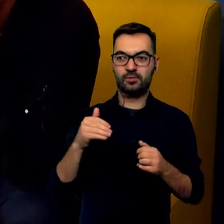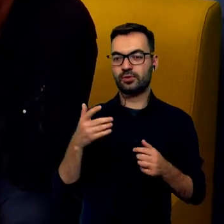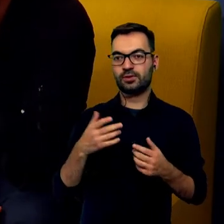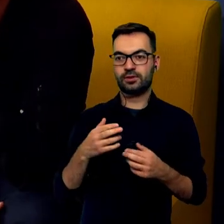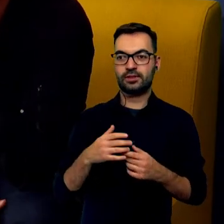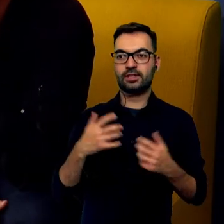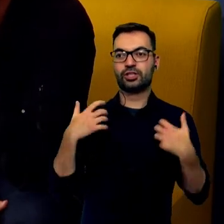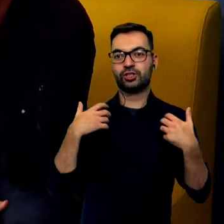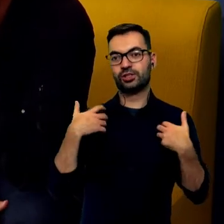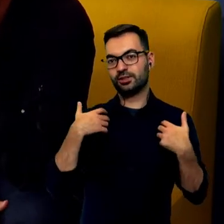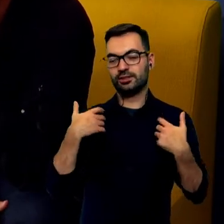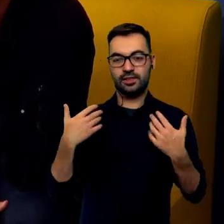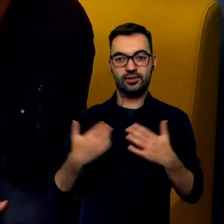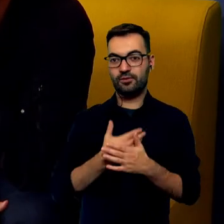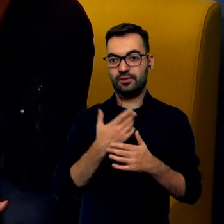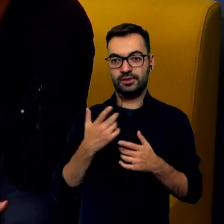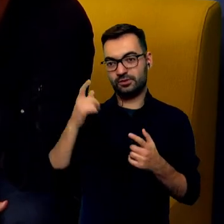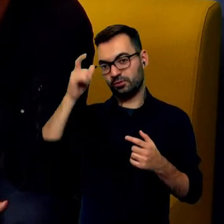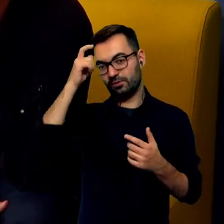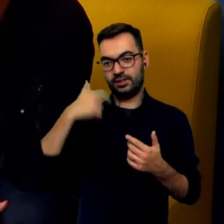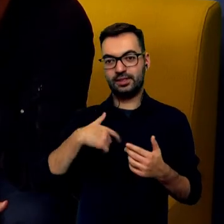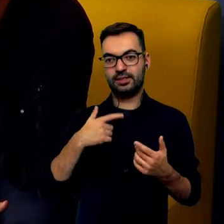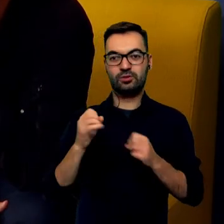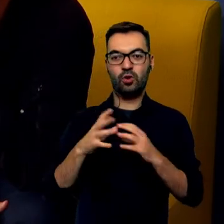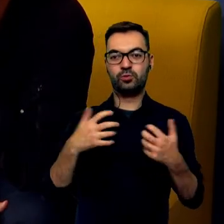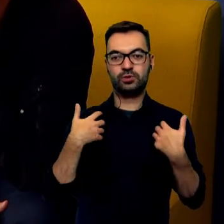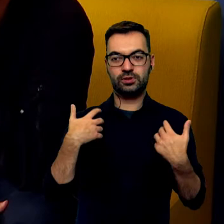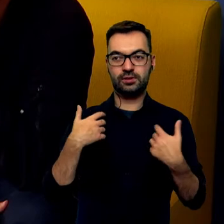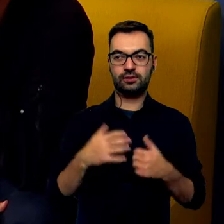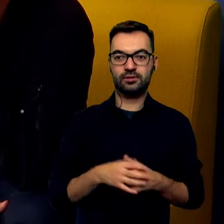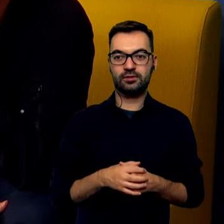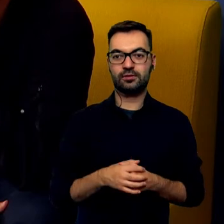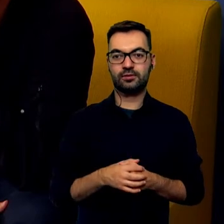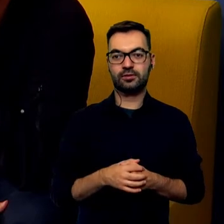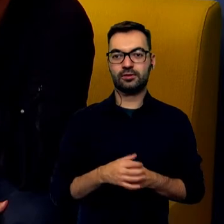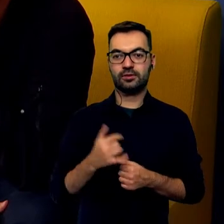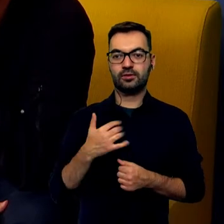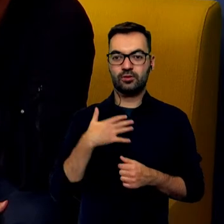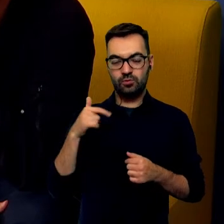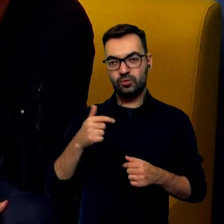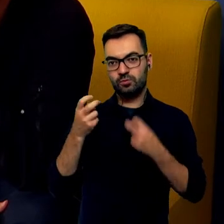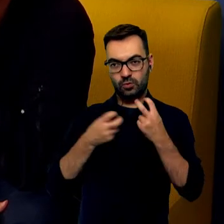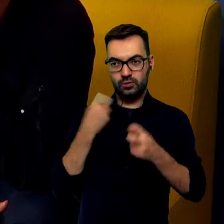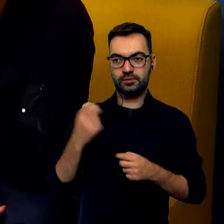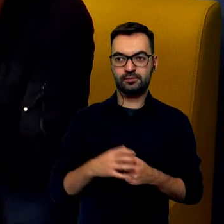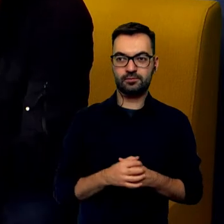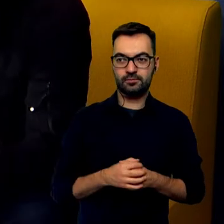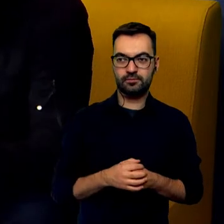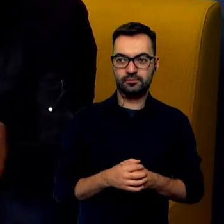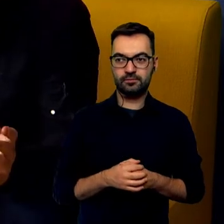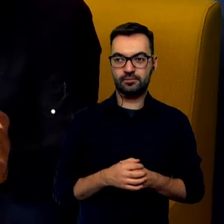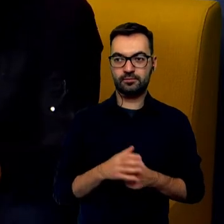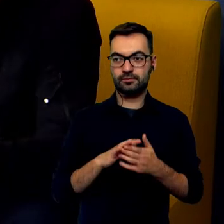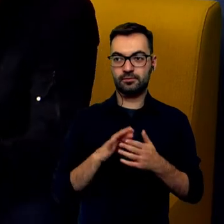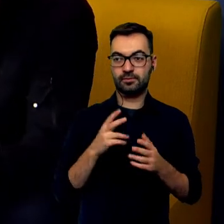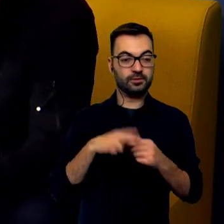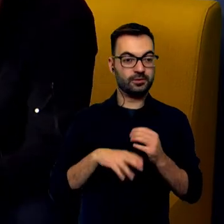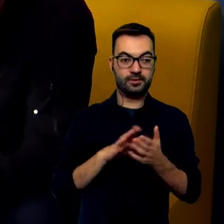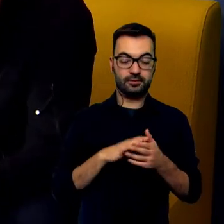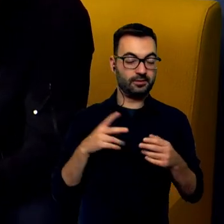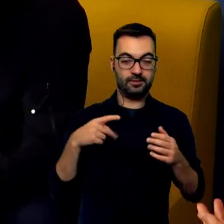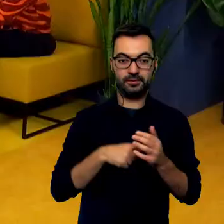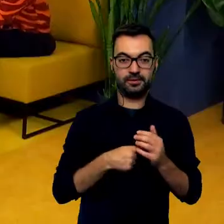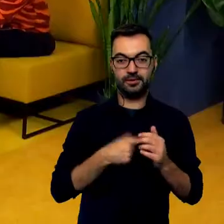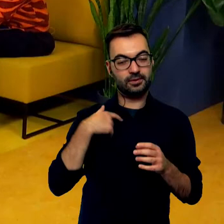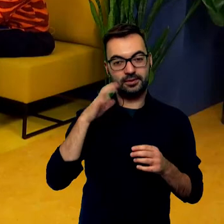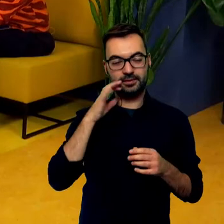wymiar funkcjonowania człowieka, za którym czuję, że muszę podążać. To jest takie, można? Przepraszam, bo tak